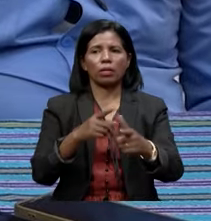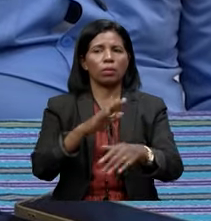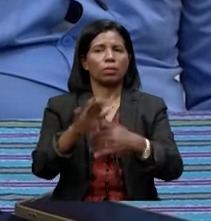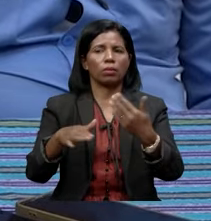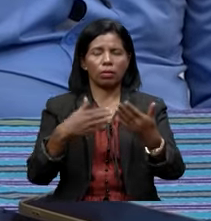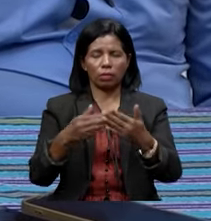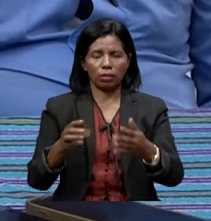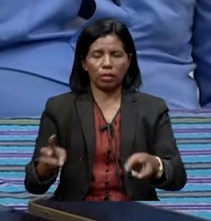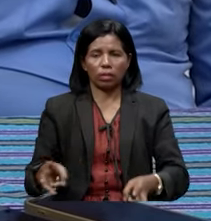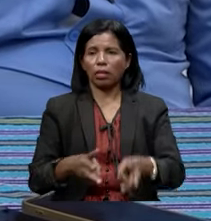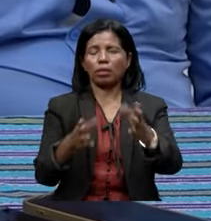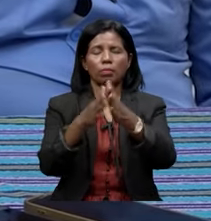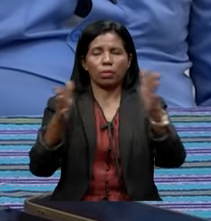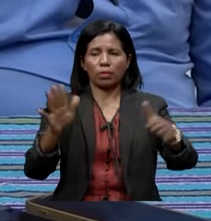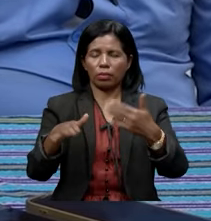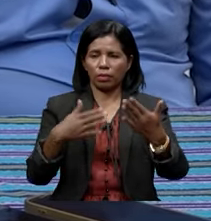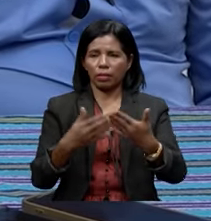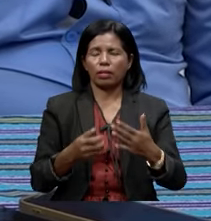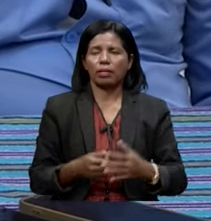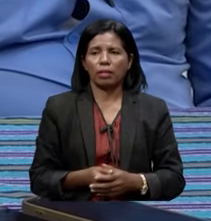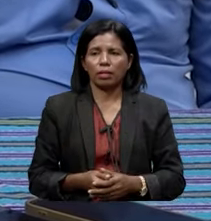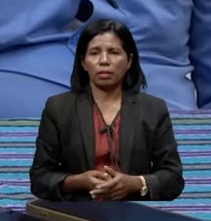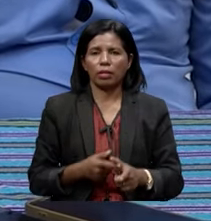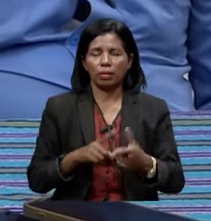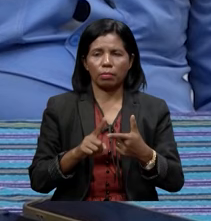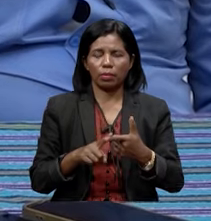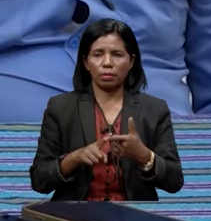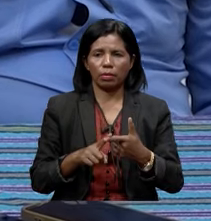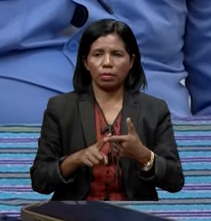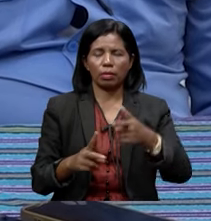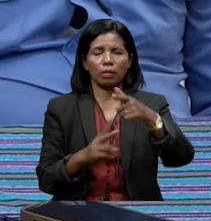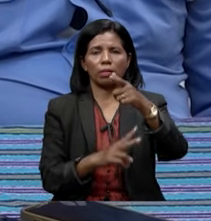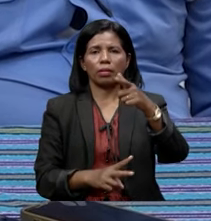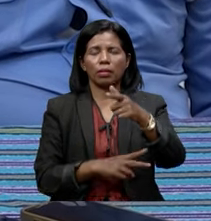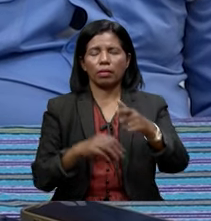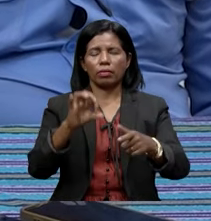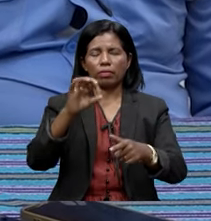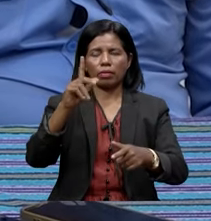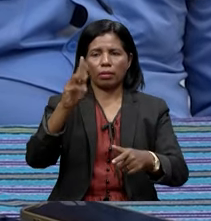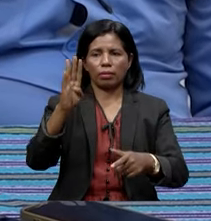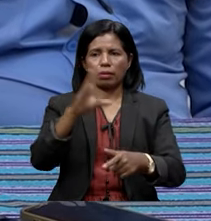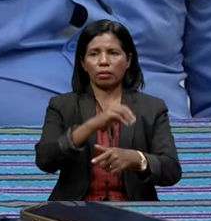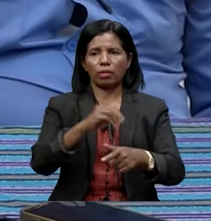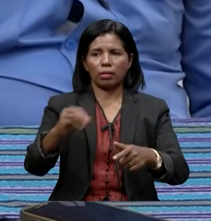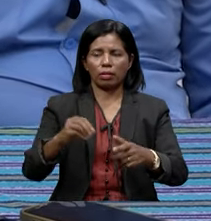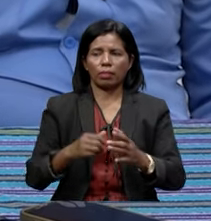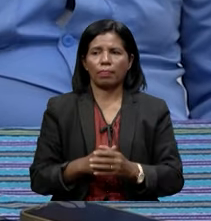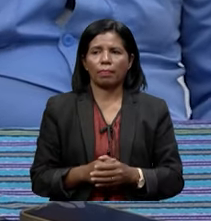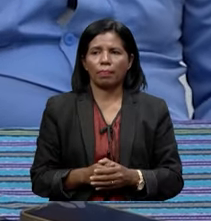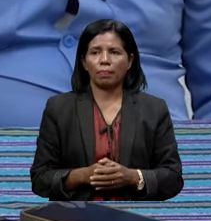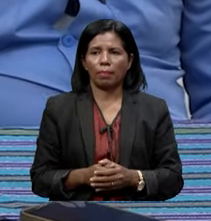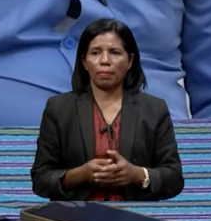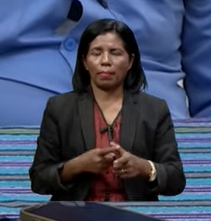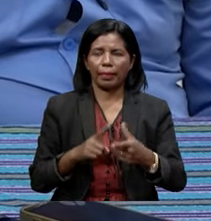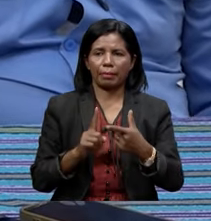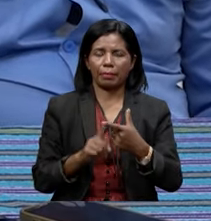ne, nomos tifali posto flamboyan umalafatik ne,